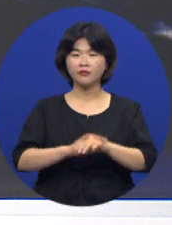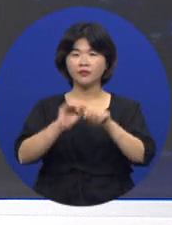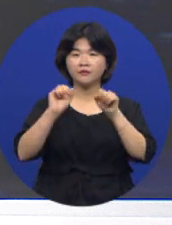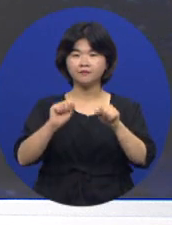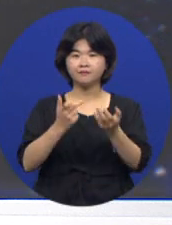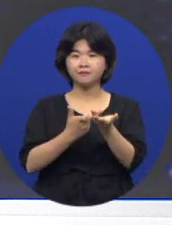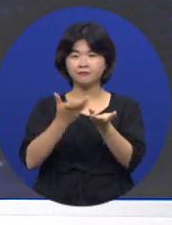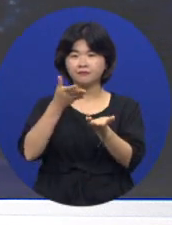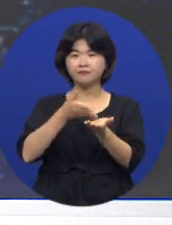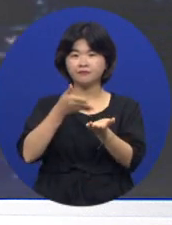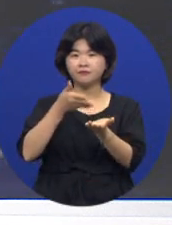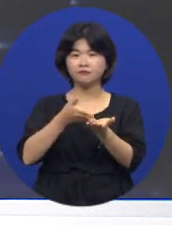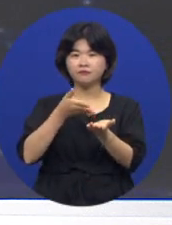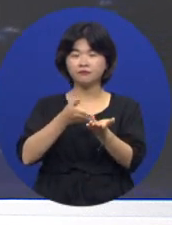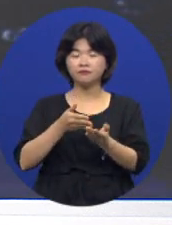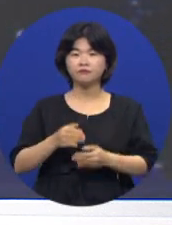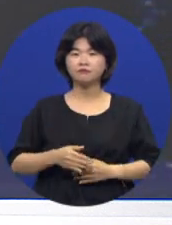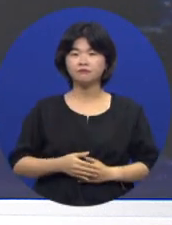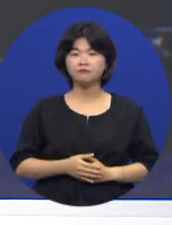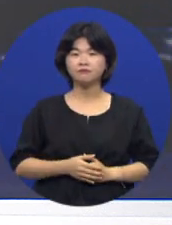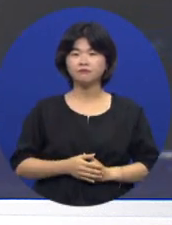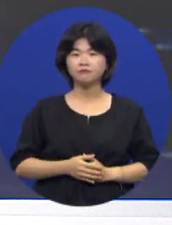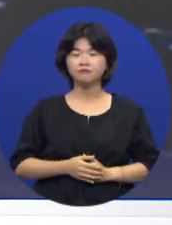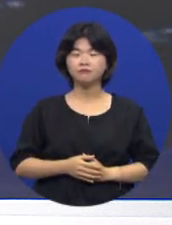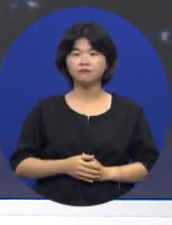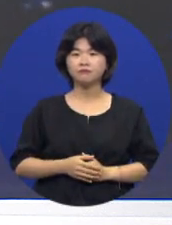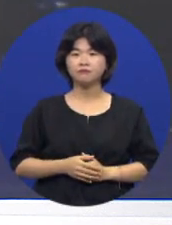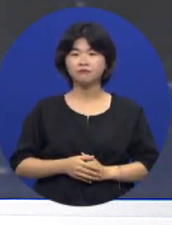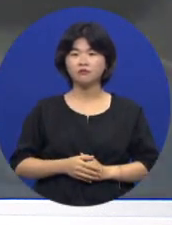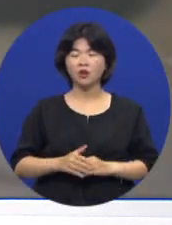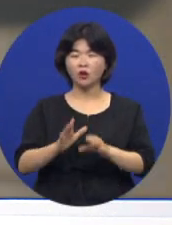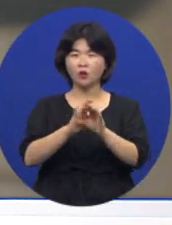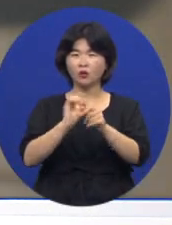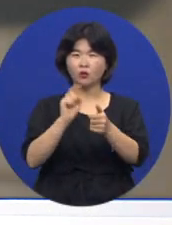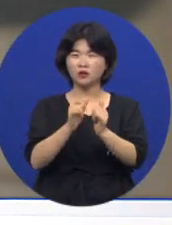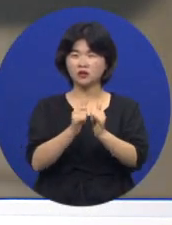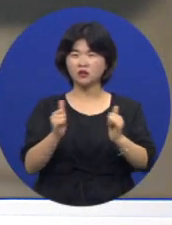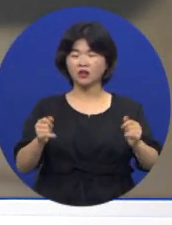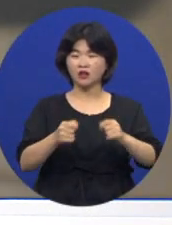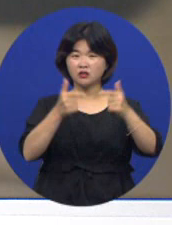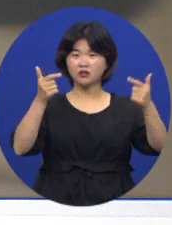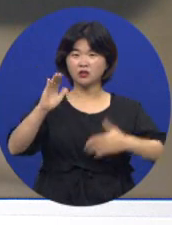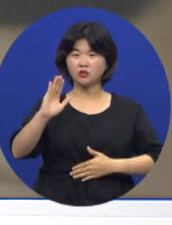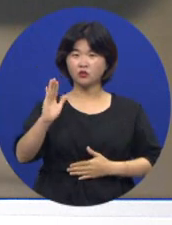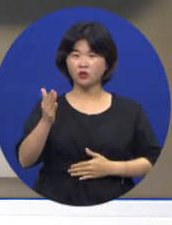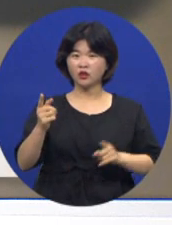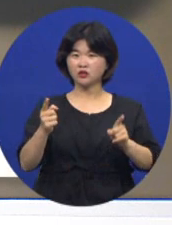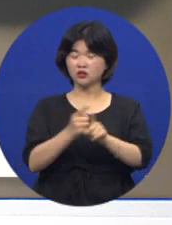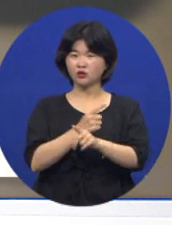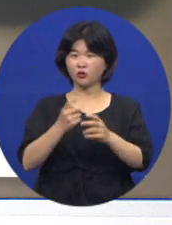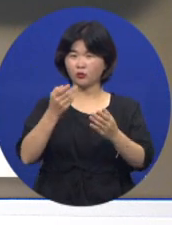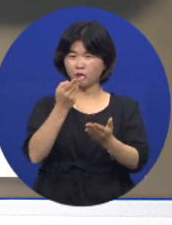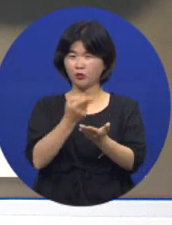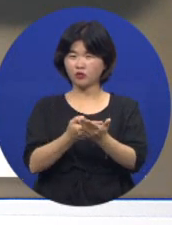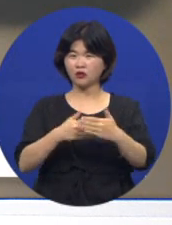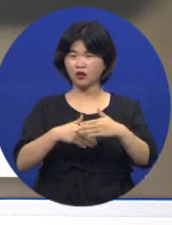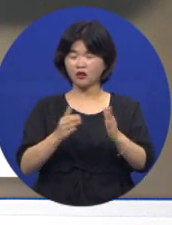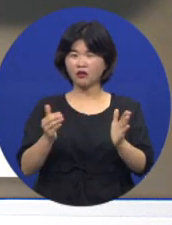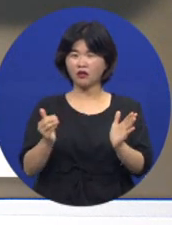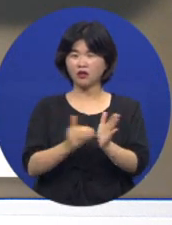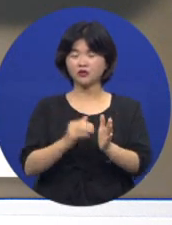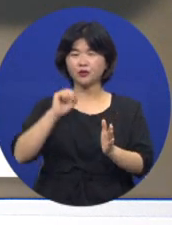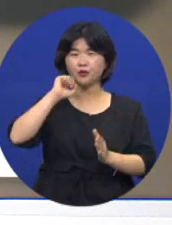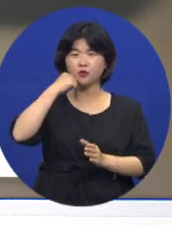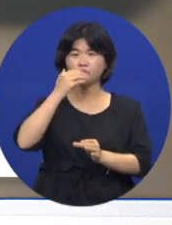여러분 안녕하십니까 뉴스데스크 제주를 시작하겠습니다 코로 날 구석진 자가 급증하면서 치료 병상 확보에도 비상에